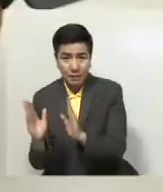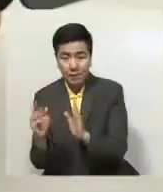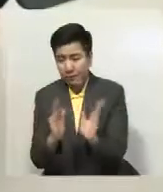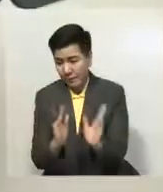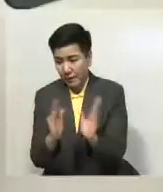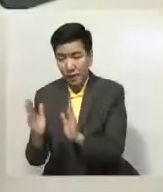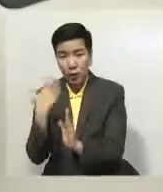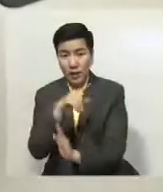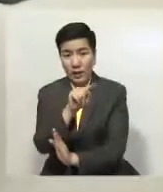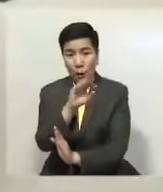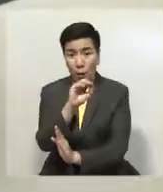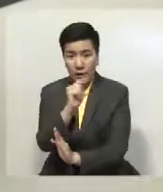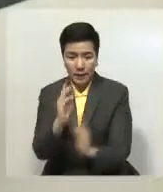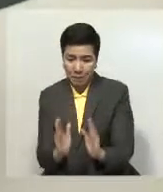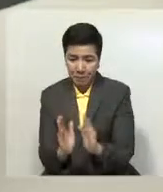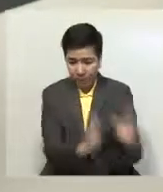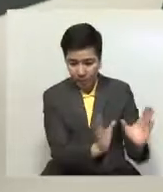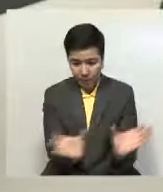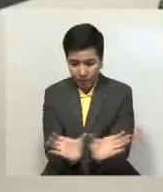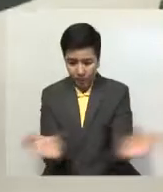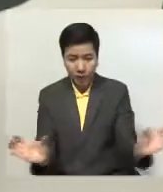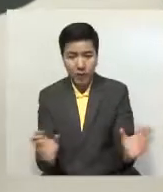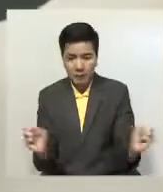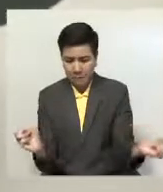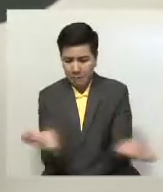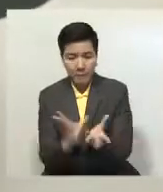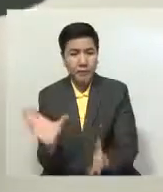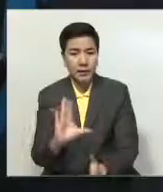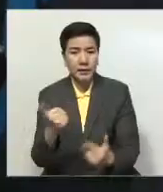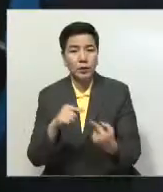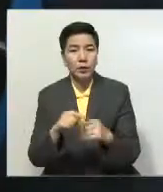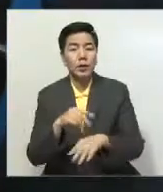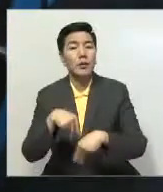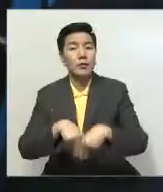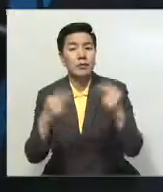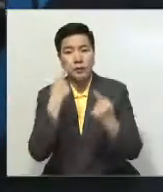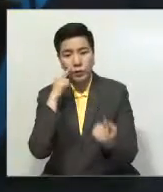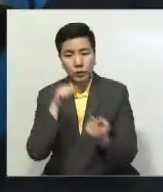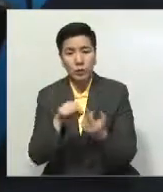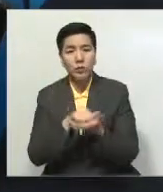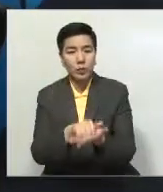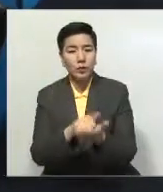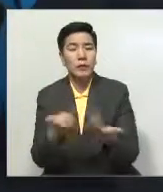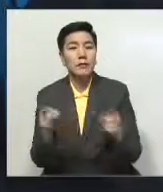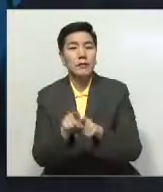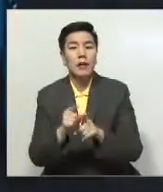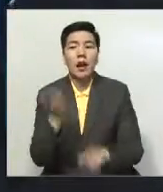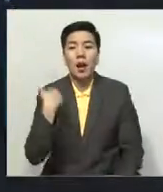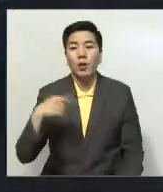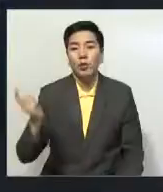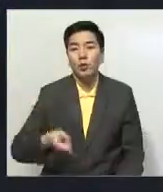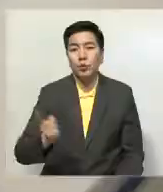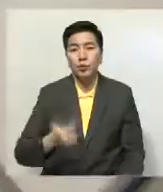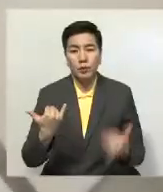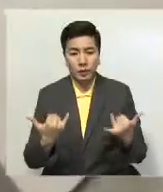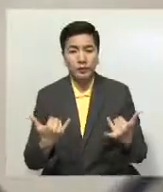ากคลื่นความถี่ของ TOT แล้วก็พบว่าไม่มีสัญญาณรบกวนนะคะรถไฟฟ้า BTS สามารถให้บริการได้ตามปก